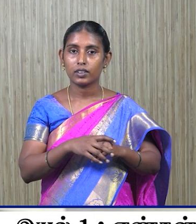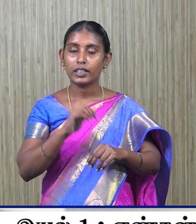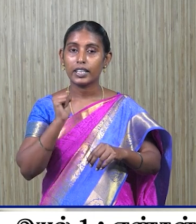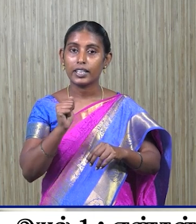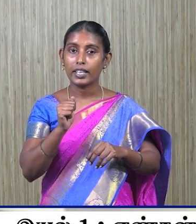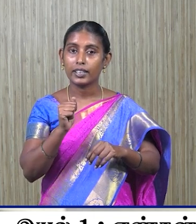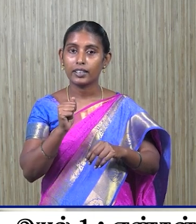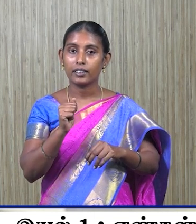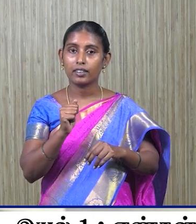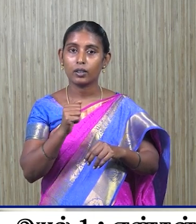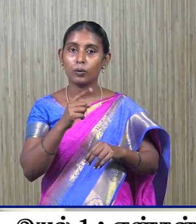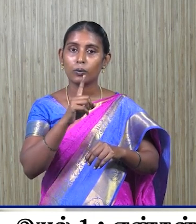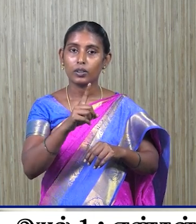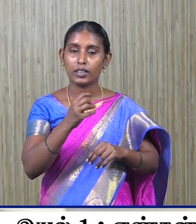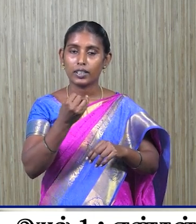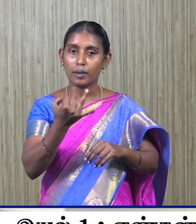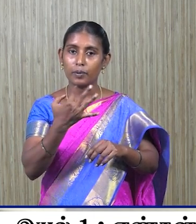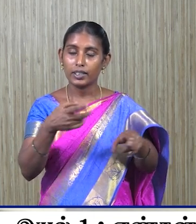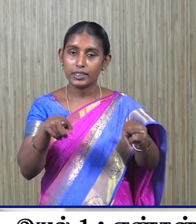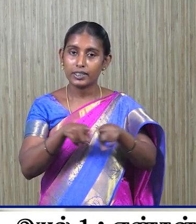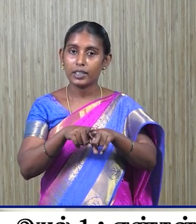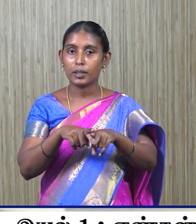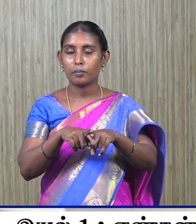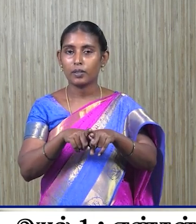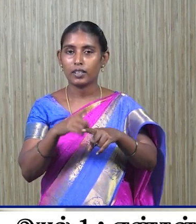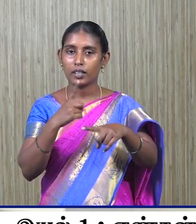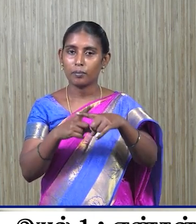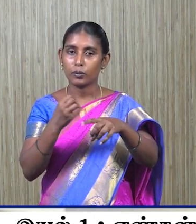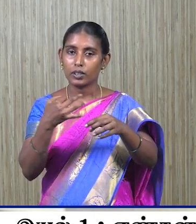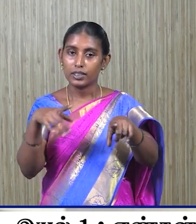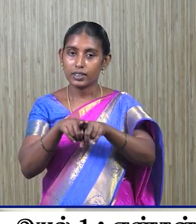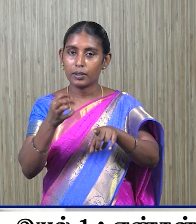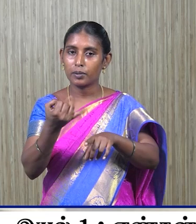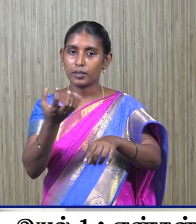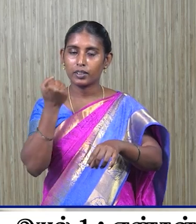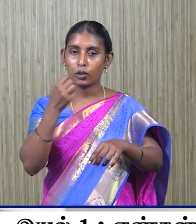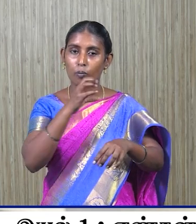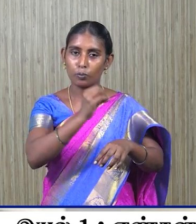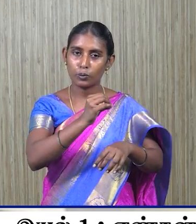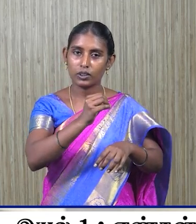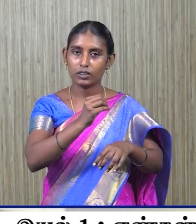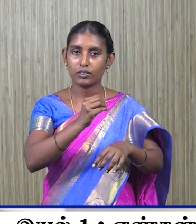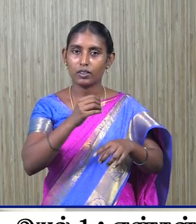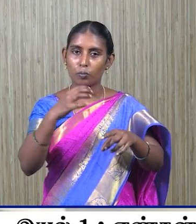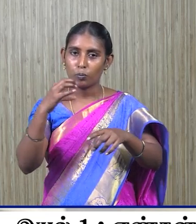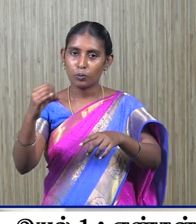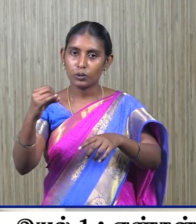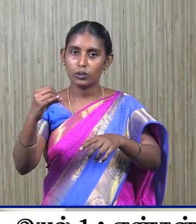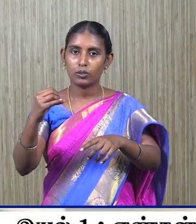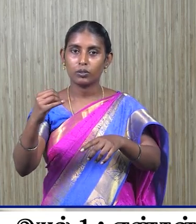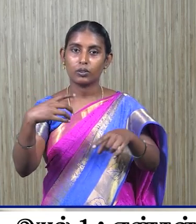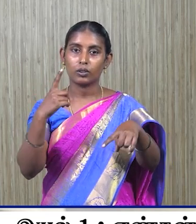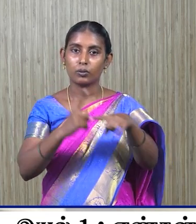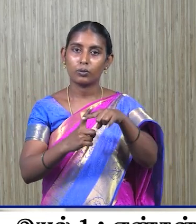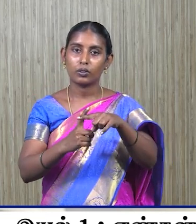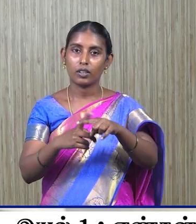எண்ணை அதே எண்ணால் கூட்டினால் அதே எண் கிடைக்கும் சொல்லுங்கள் பார்க்கலாம். பூஜ்ஜியம். அருமையாக சொன்னீங்க. ஒரு பூஜ்ஜியத்தை பூஜ்ஜியத்தோடு கூட்டும்போது பூஜ்ஜியம் தான் கிடைக்கும். அப்போது